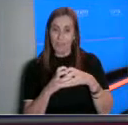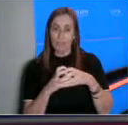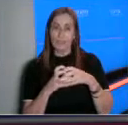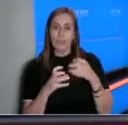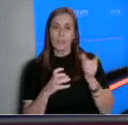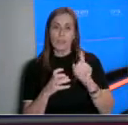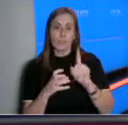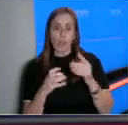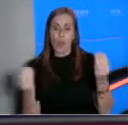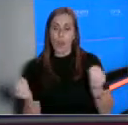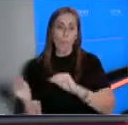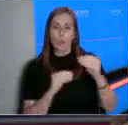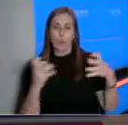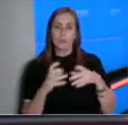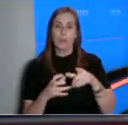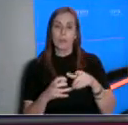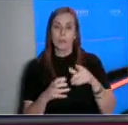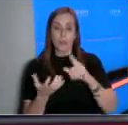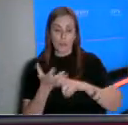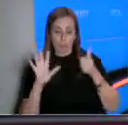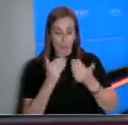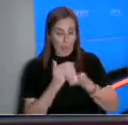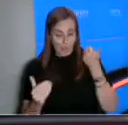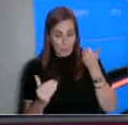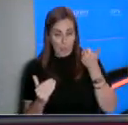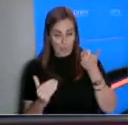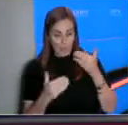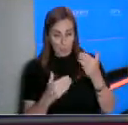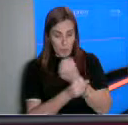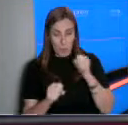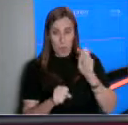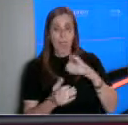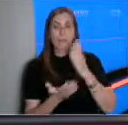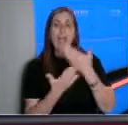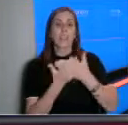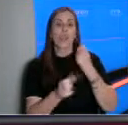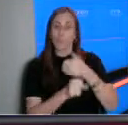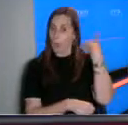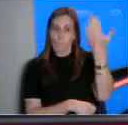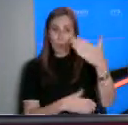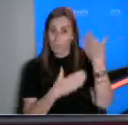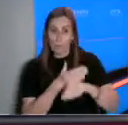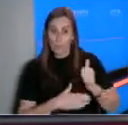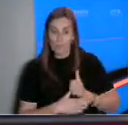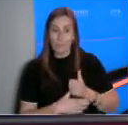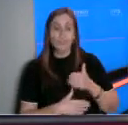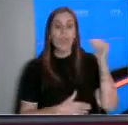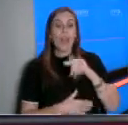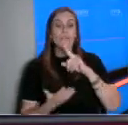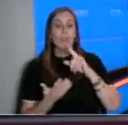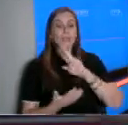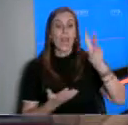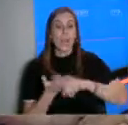המוביליות, זה לא מוביליות חברתית, החבר'ה האלה עומדים חצי שנה לפני שהם משתחררים, יש להם כבר הצעות של עשרות אלפי